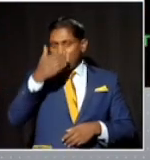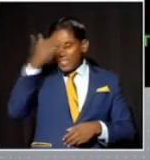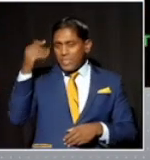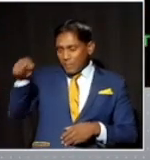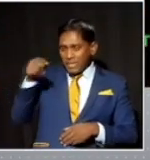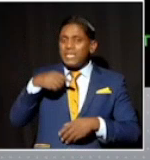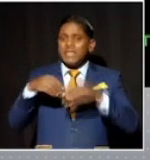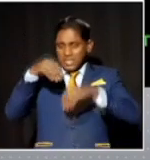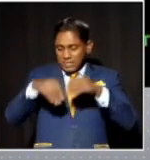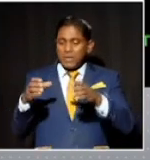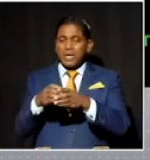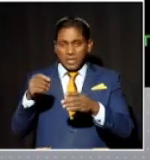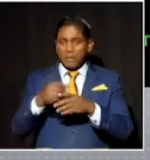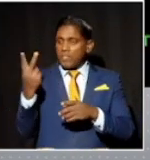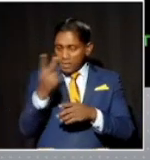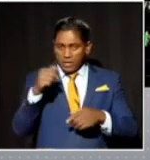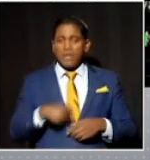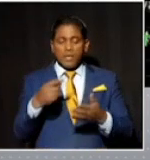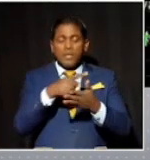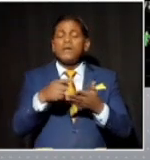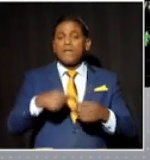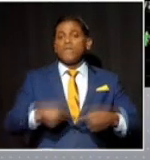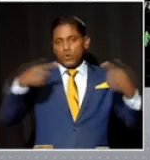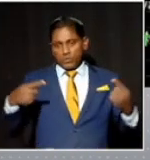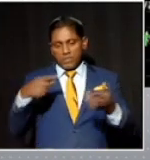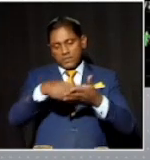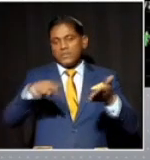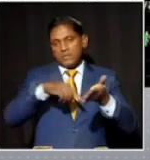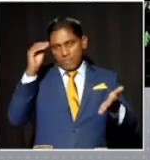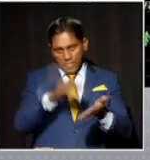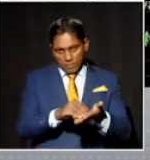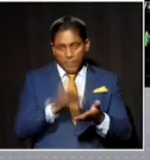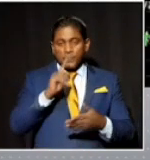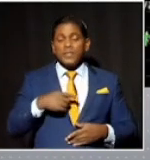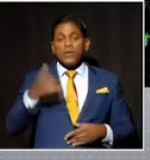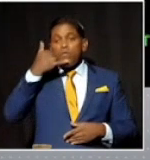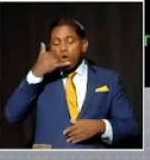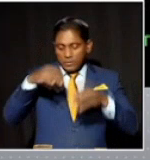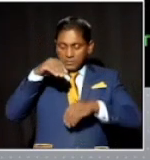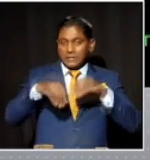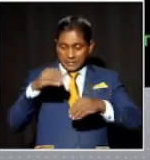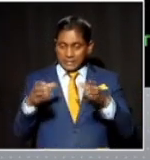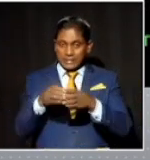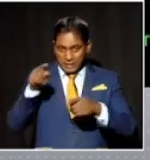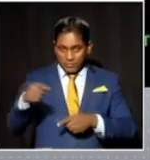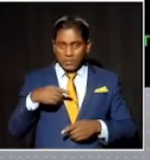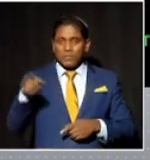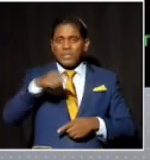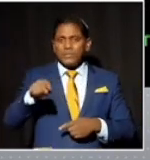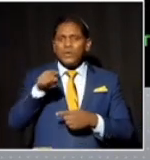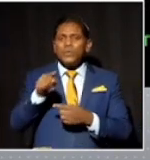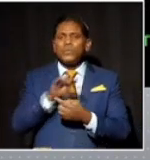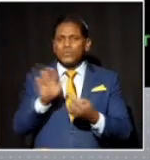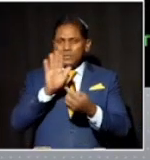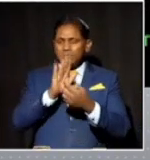දෙදෙනා අයවැයට විරුද්ධව ඡන්දය ප්‍රකාශ කළා. සමගි ජනබලවේගය හා පොදු ජන පෙරමුණේ ස්වාධීන කණ්ඩායමක් ලෙස විපක්ෂයට එක්